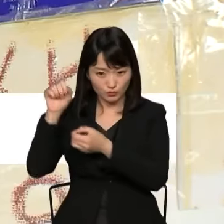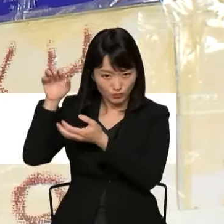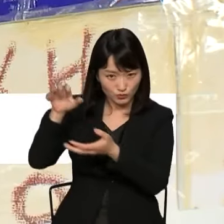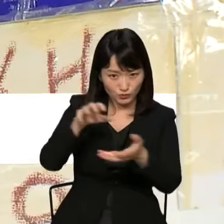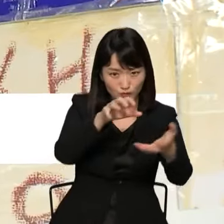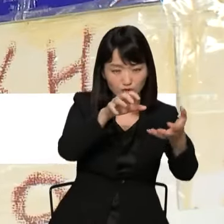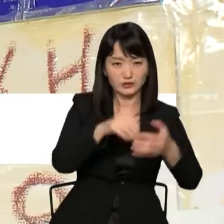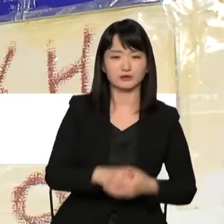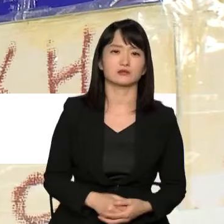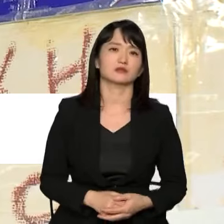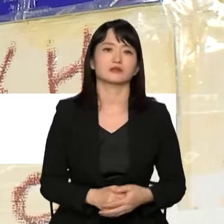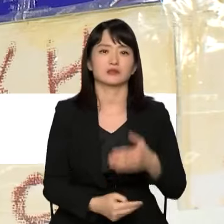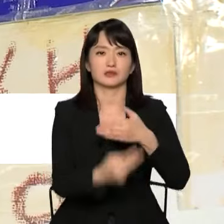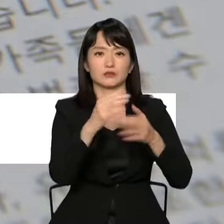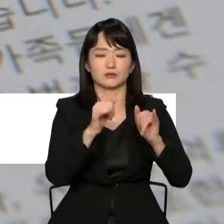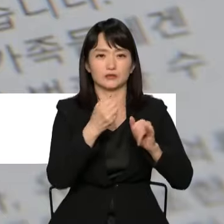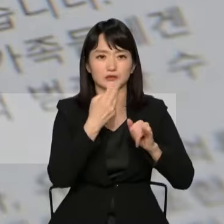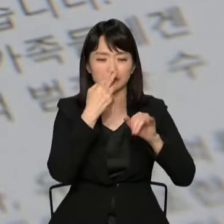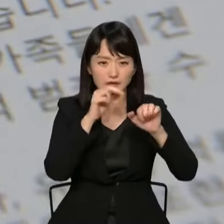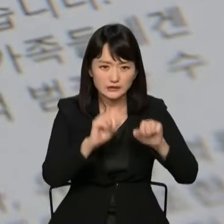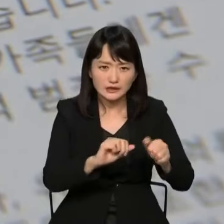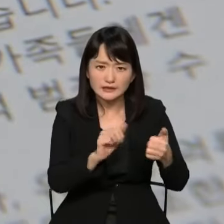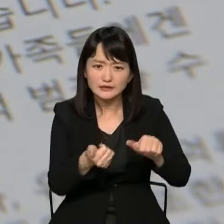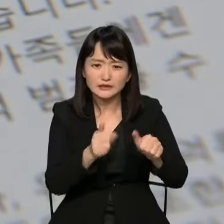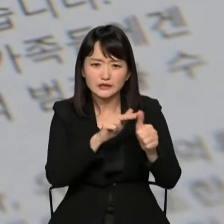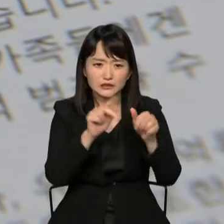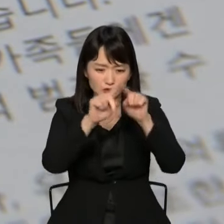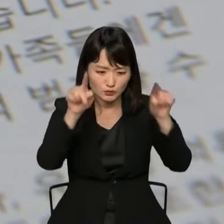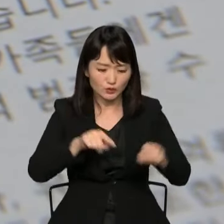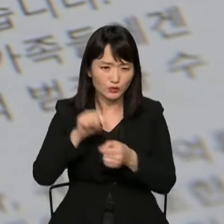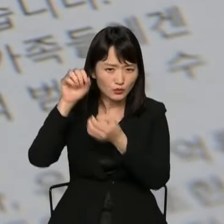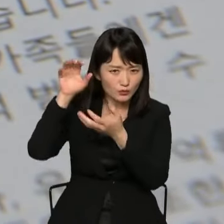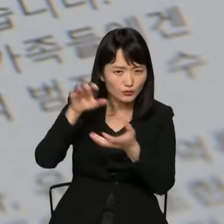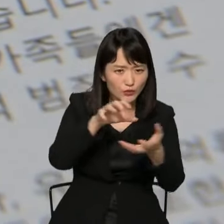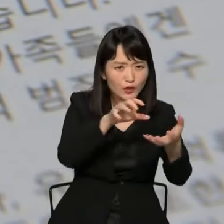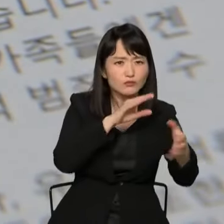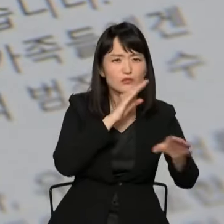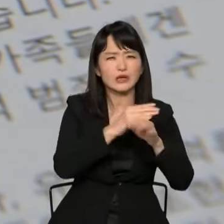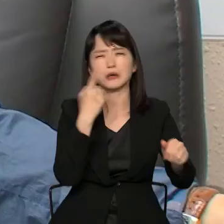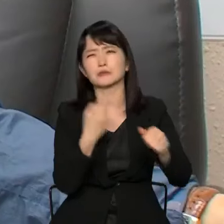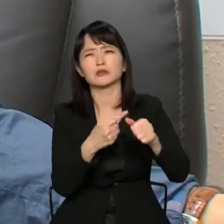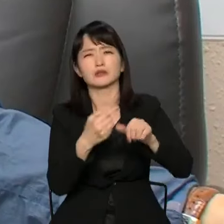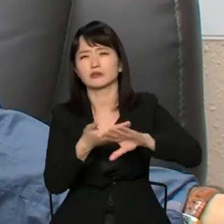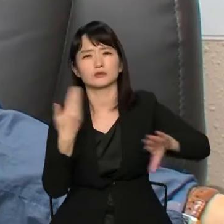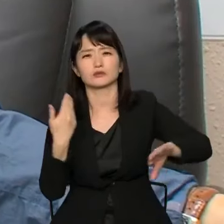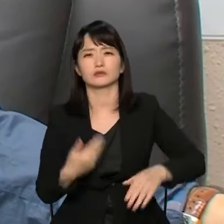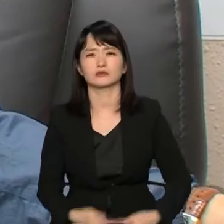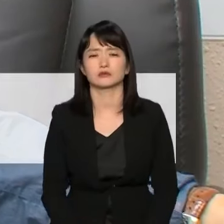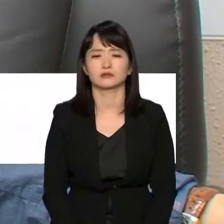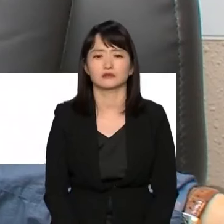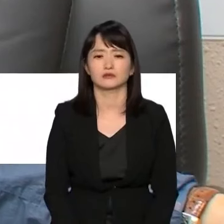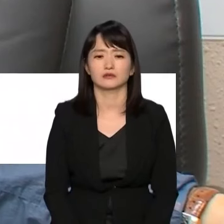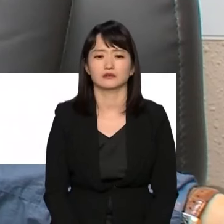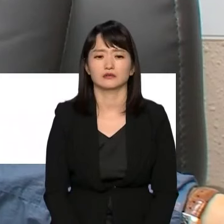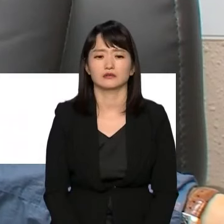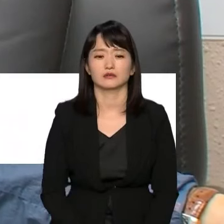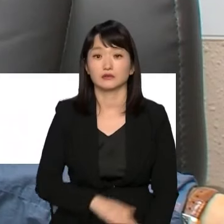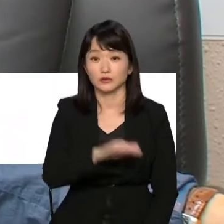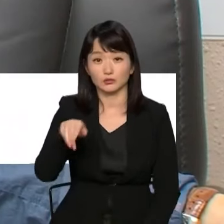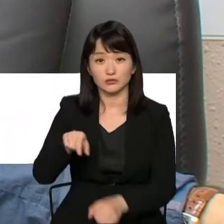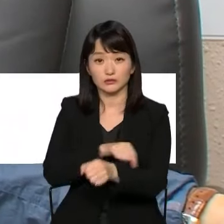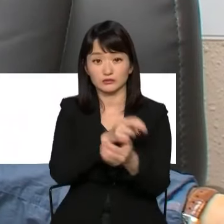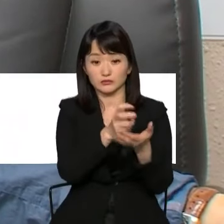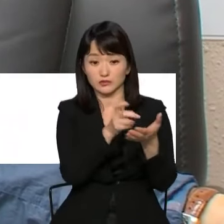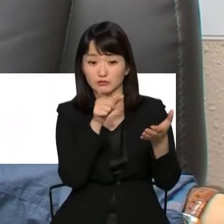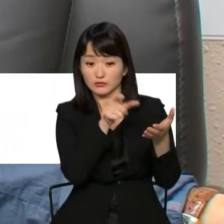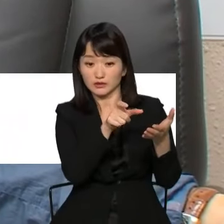생사 확인을 촉구하는 전단으로 북한을 비난하는 전단과 다르다고 했습니다. 우리는 특별법에도 해당된